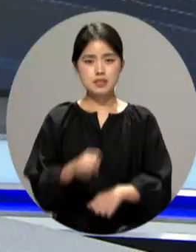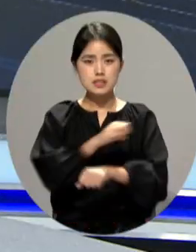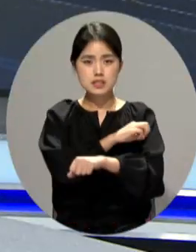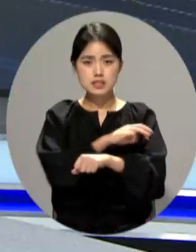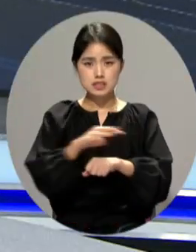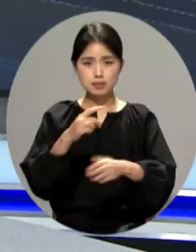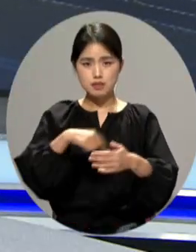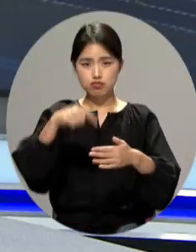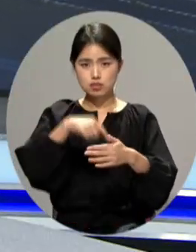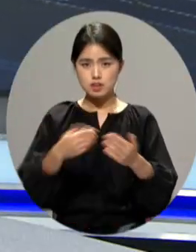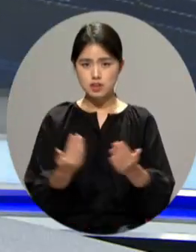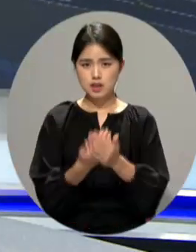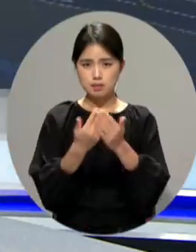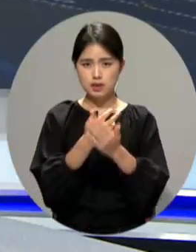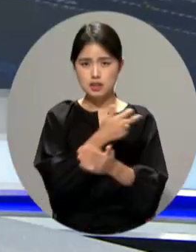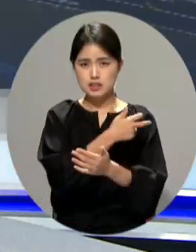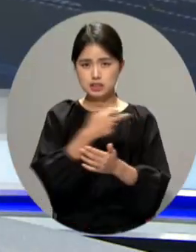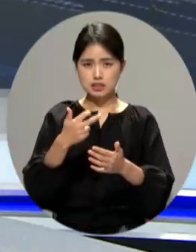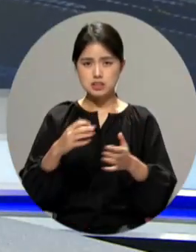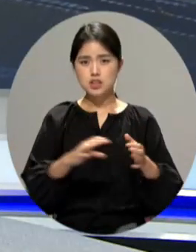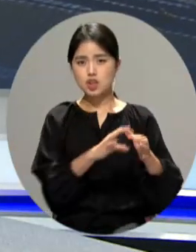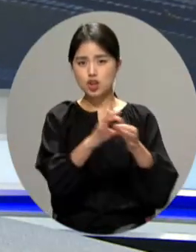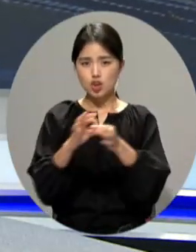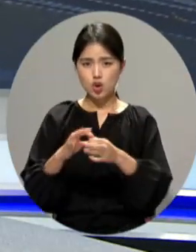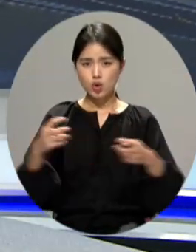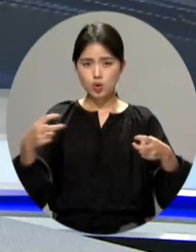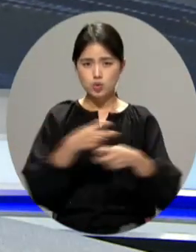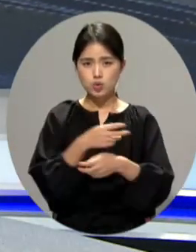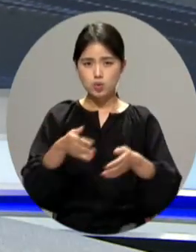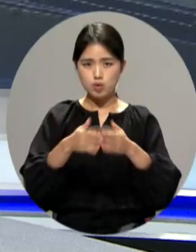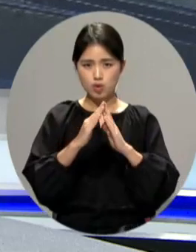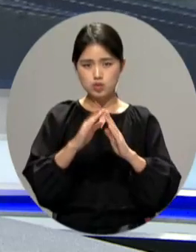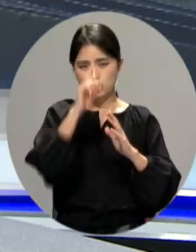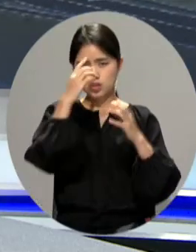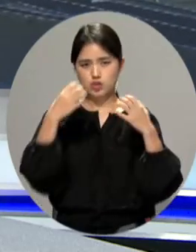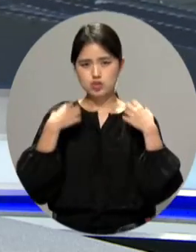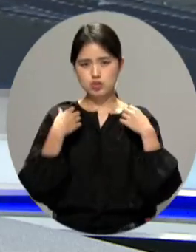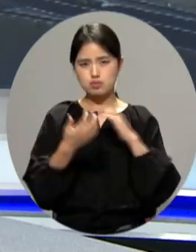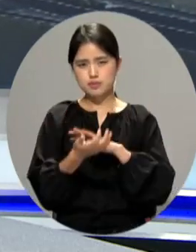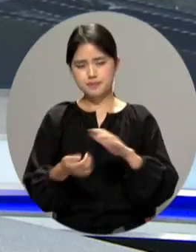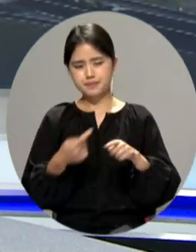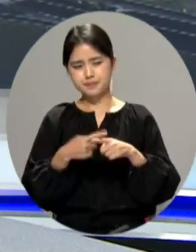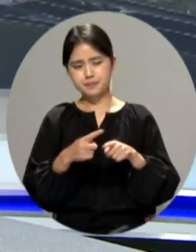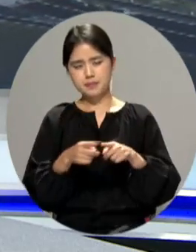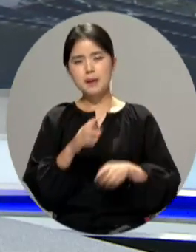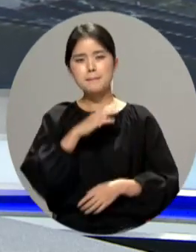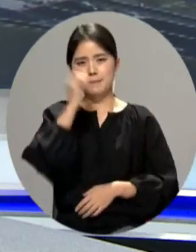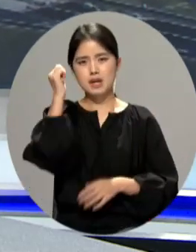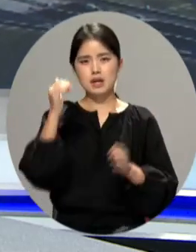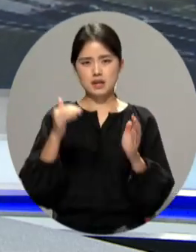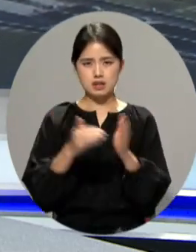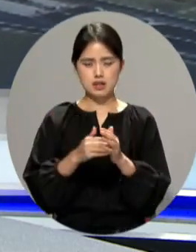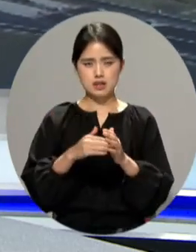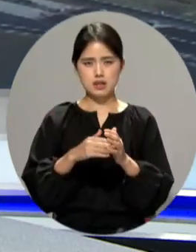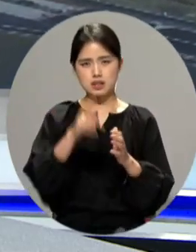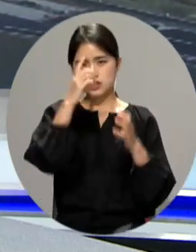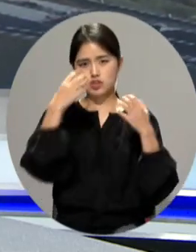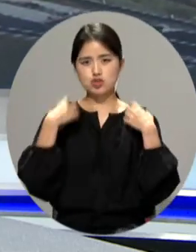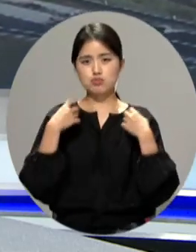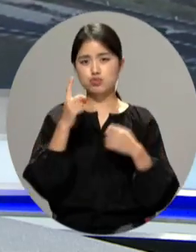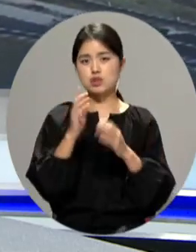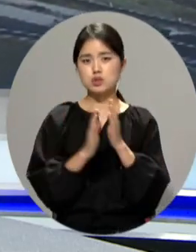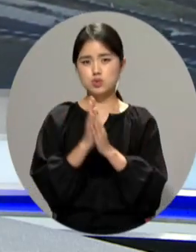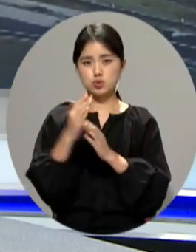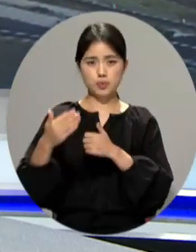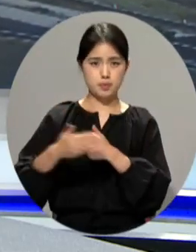새만금 내부 개발의 큰 축인 연결 도로 건설이 정부 예비 타당성 조사를 통과했습니다. 나랏돈 1조 원이